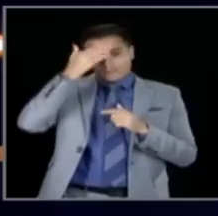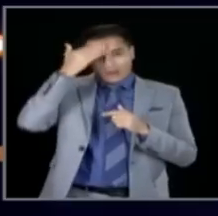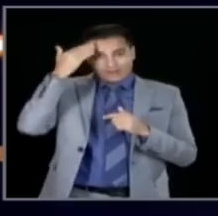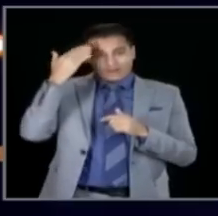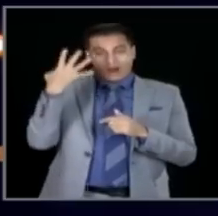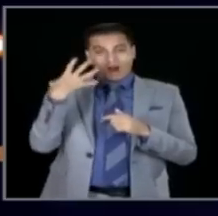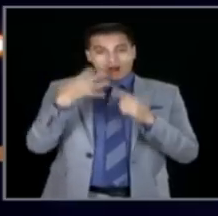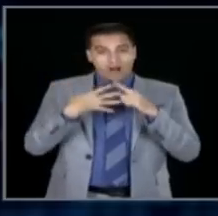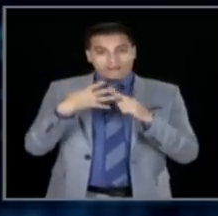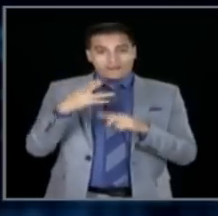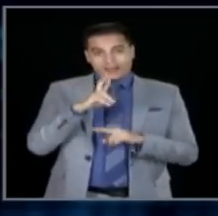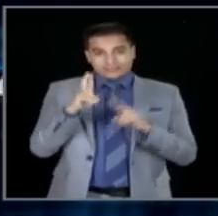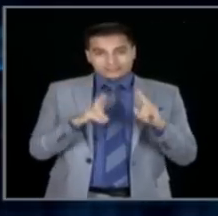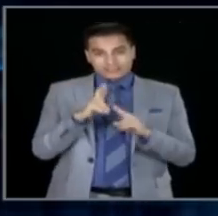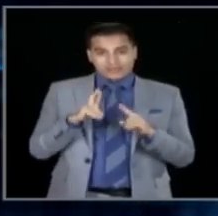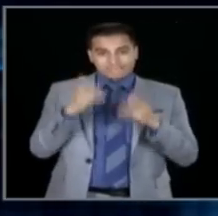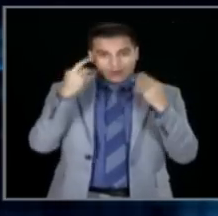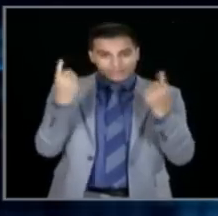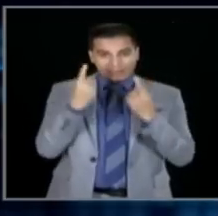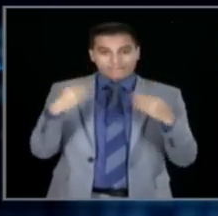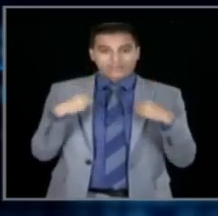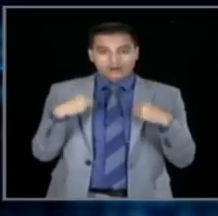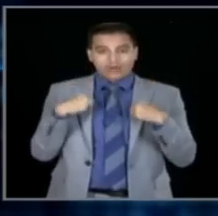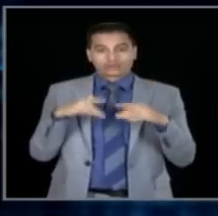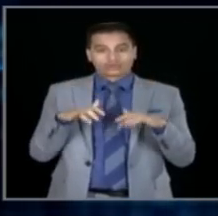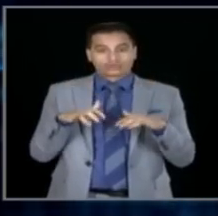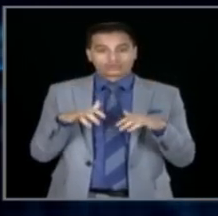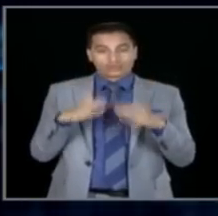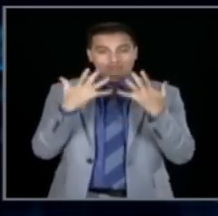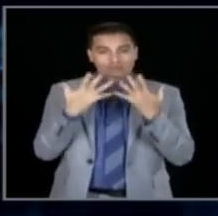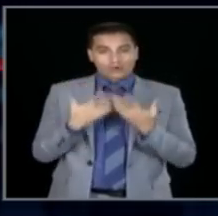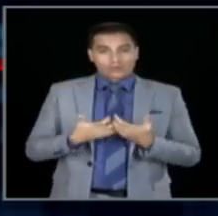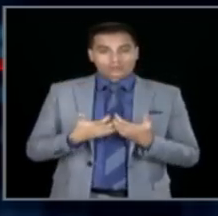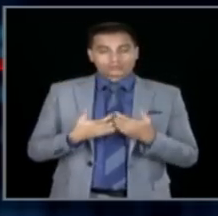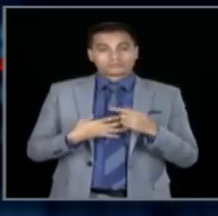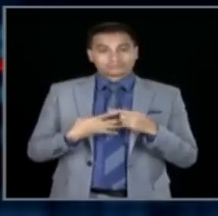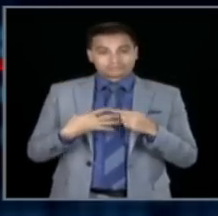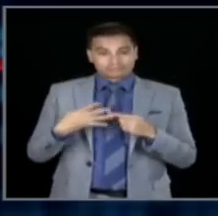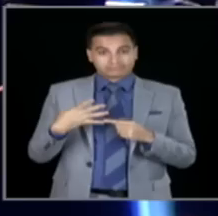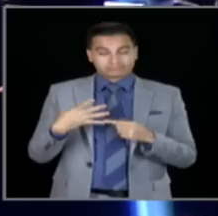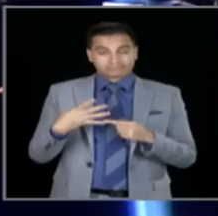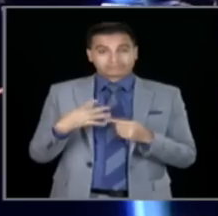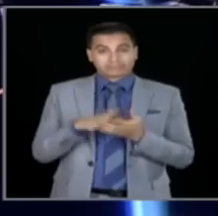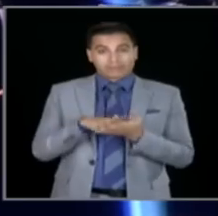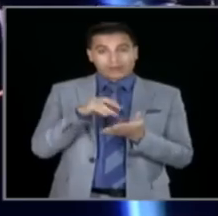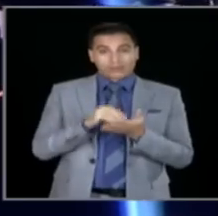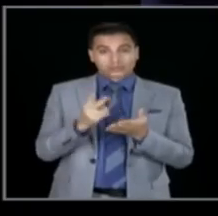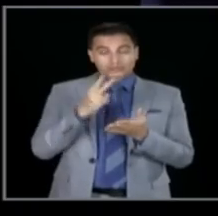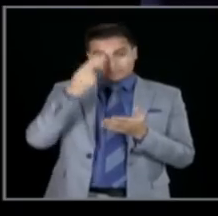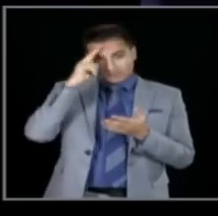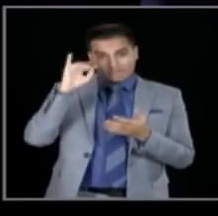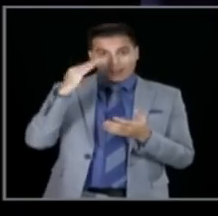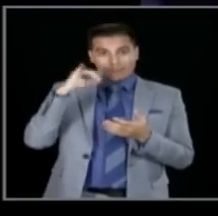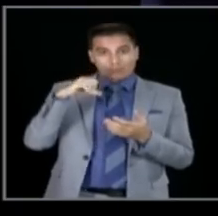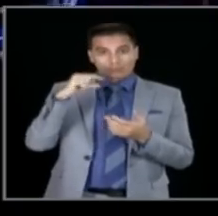فقره المعرفه 4 اسئله، معلومات عامه، رياضه، تكنولوجيا، وقدرات ذهنيه. أول 2